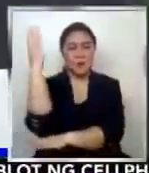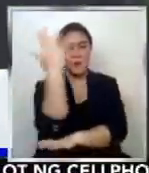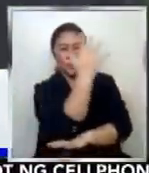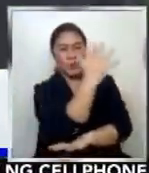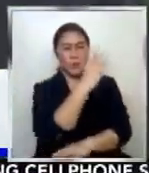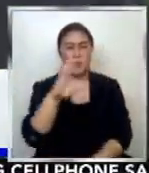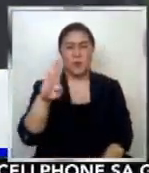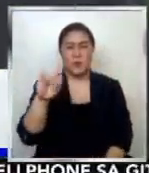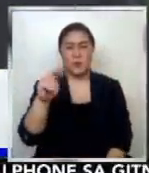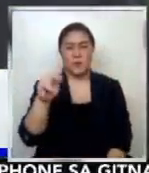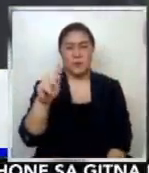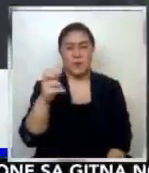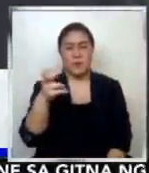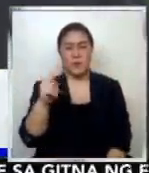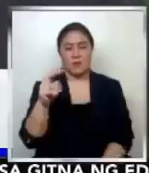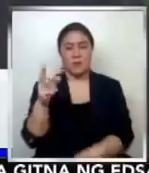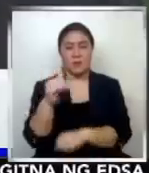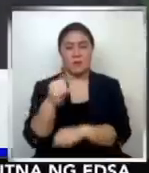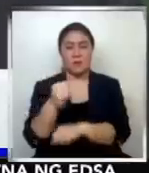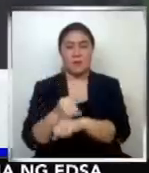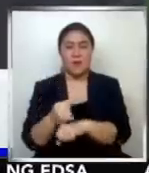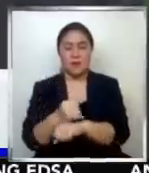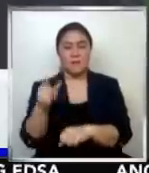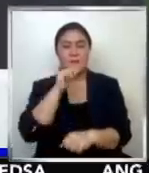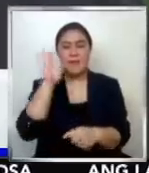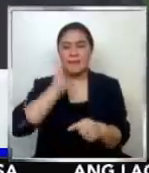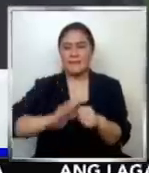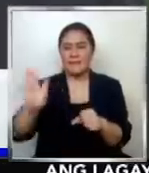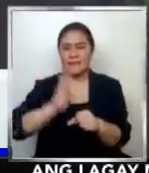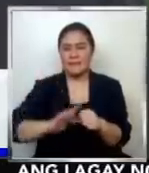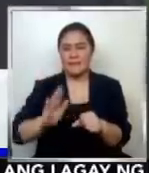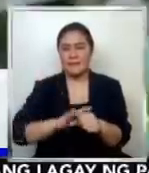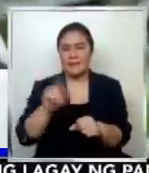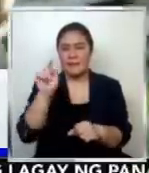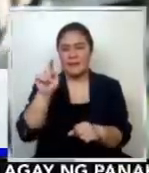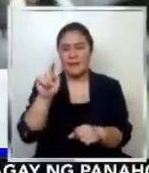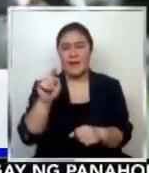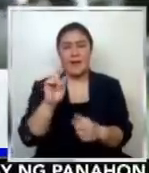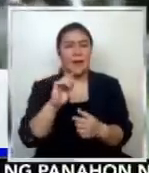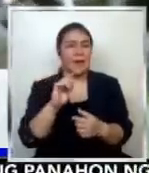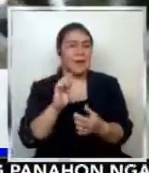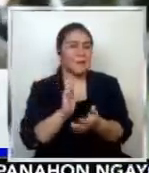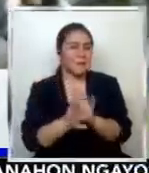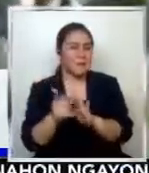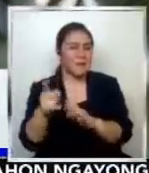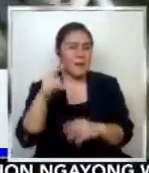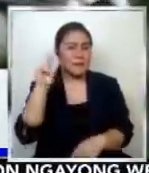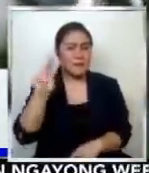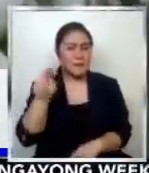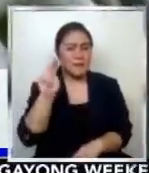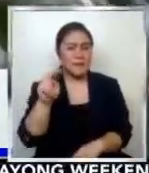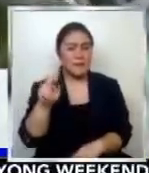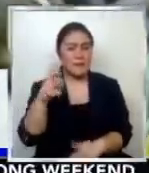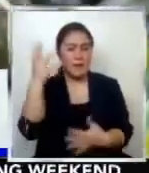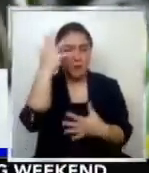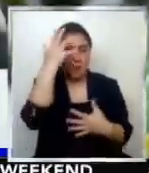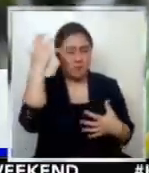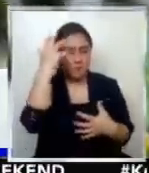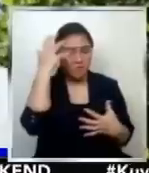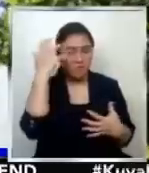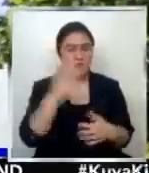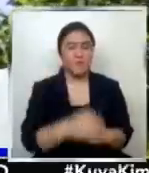no longer enough to cater doon sa needs ng mga long-tailed macaque. Nauuna pa